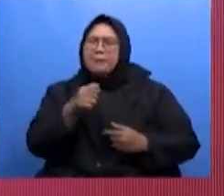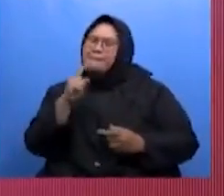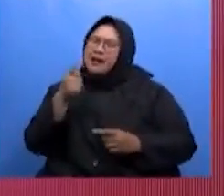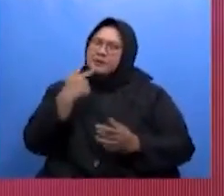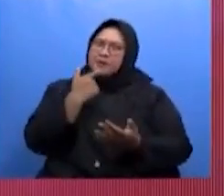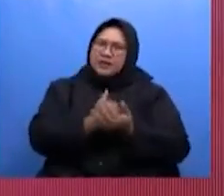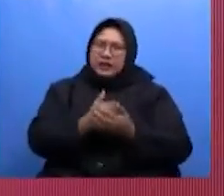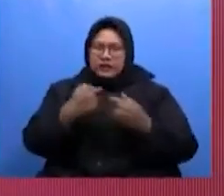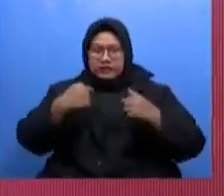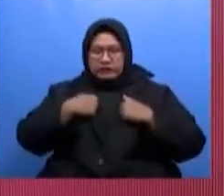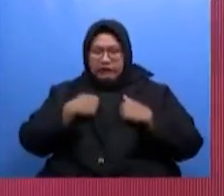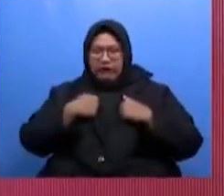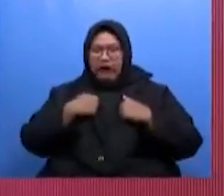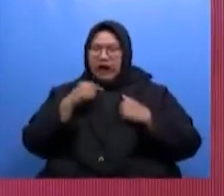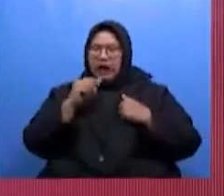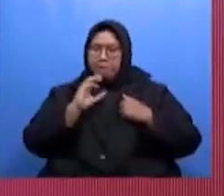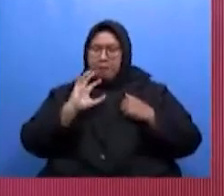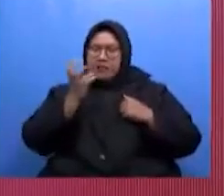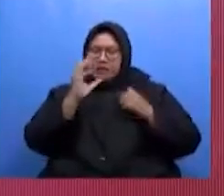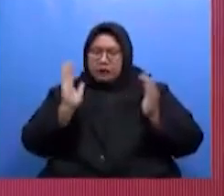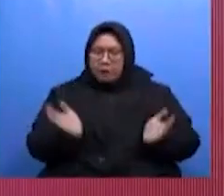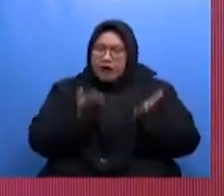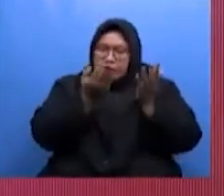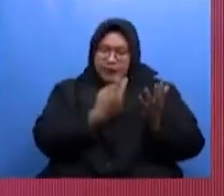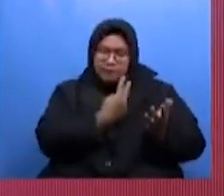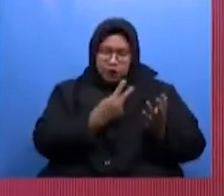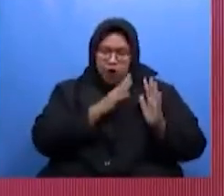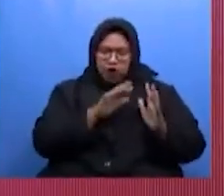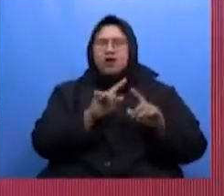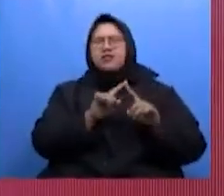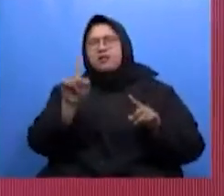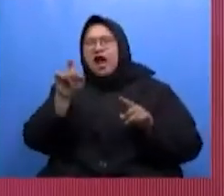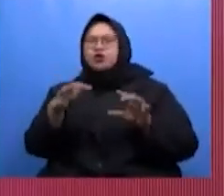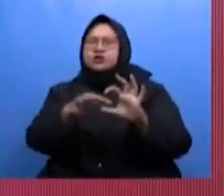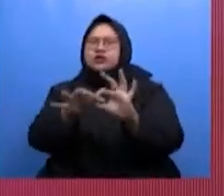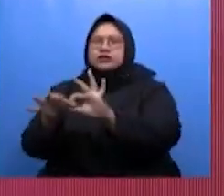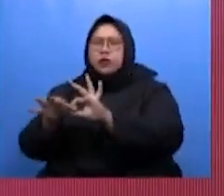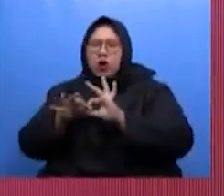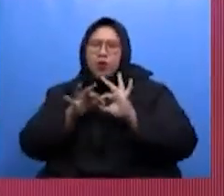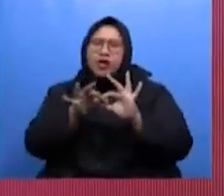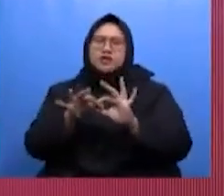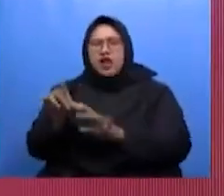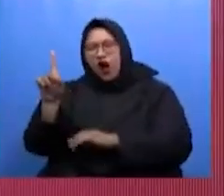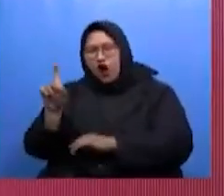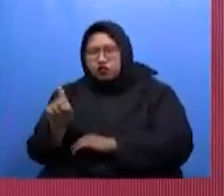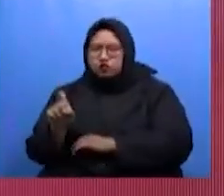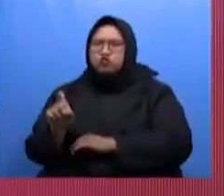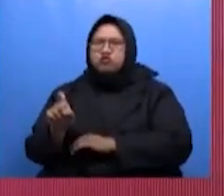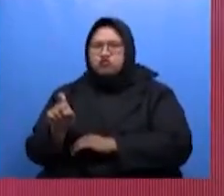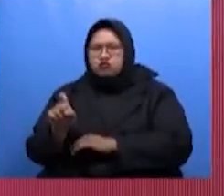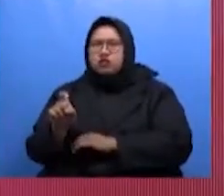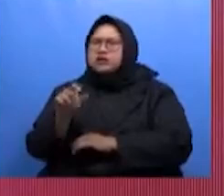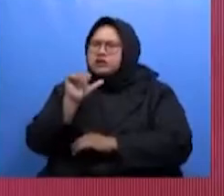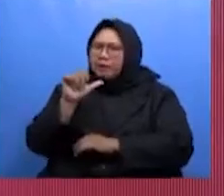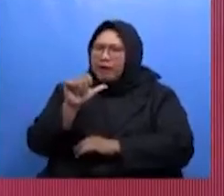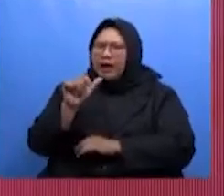mungkin membangun Banten hanya seorang Airin dan ade saja tapi ada kebersamaan ada kolaborasi ada kerjaasama antar